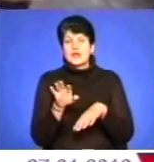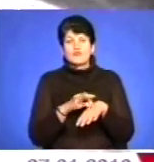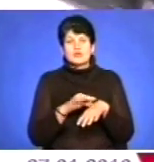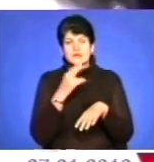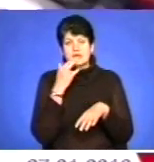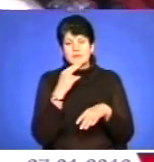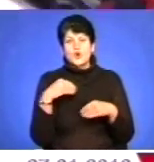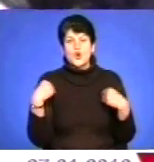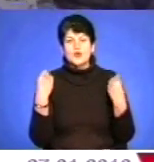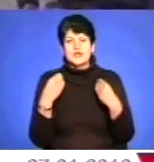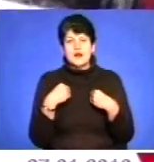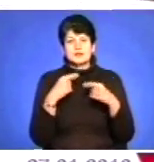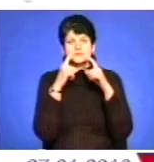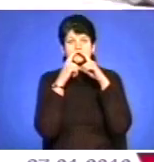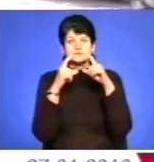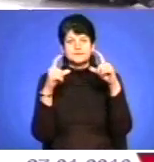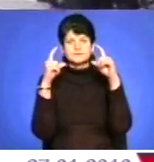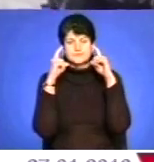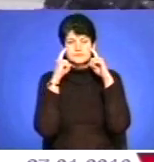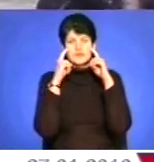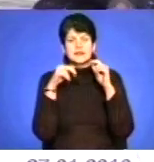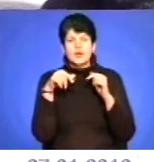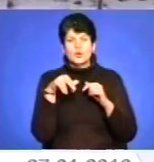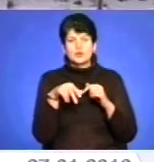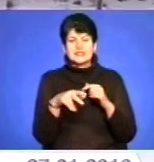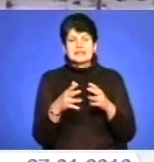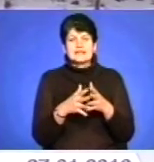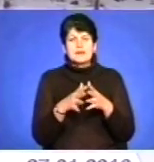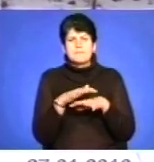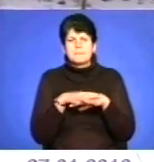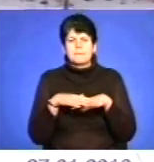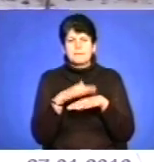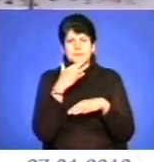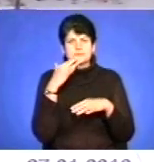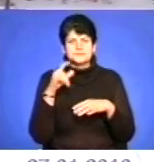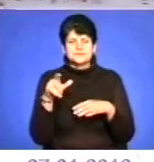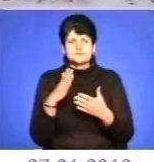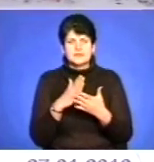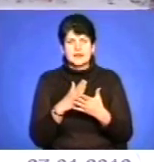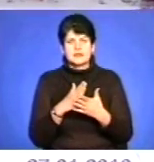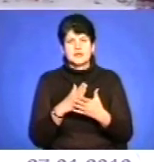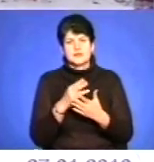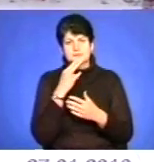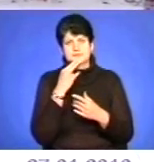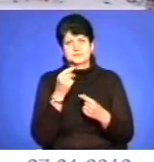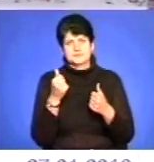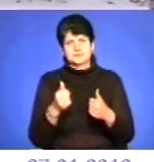виходячи на вулицю, одягати марлові пов'язки, уникати місць великого скупчення людей та зміцнювати свій імунітет.